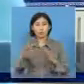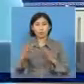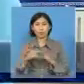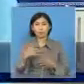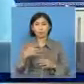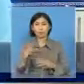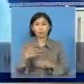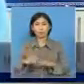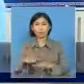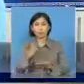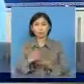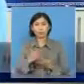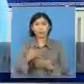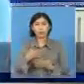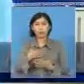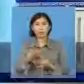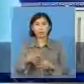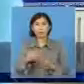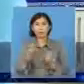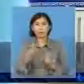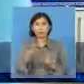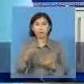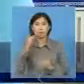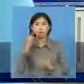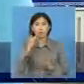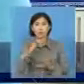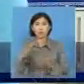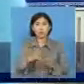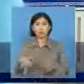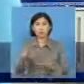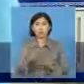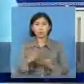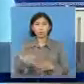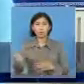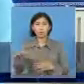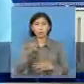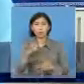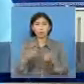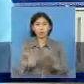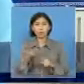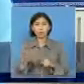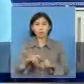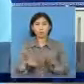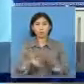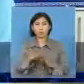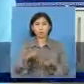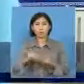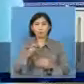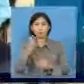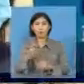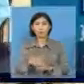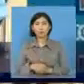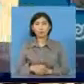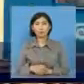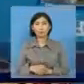үш халықтық ұжым бар. Біздің шығармашылық топ әрдайым қалалық, облыстық және республикалық жарыстарда жоғары нәтижелер көрсетіп